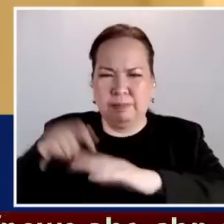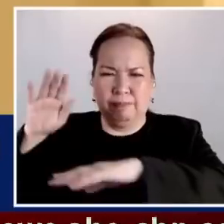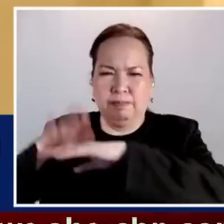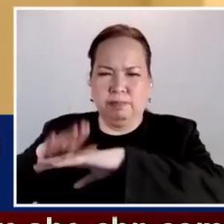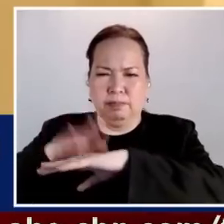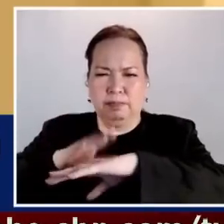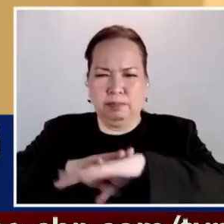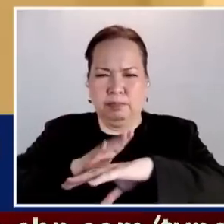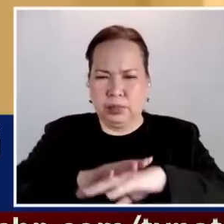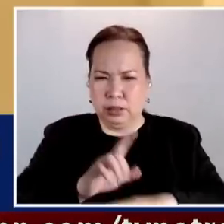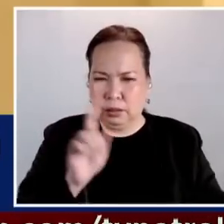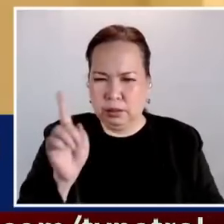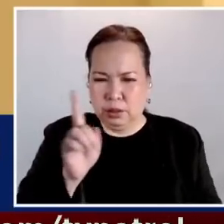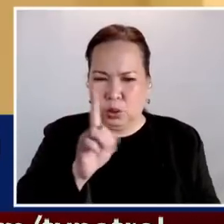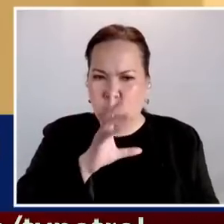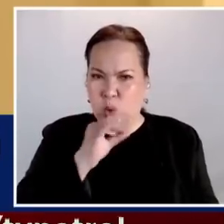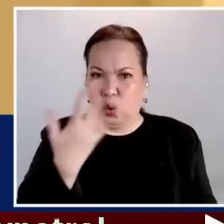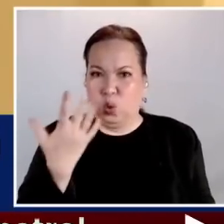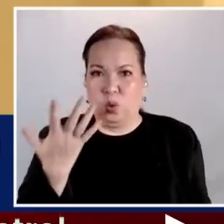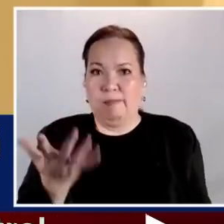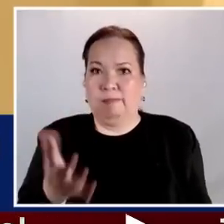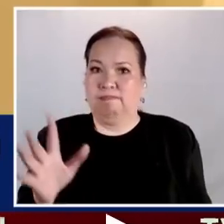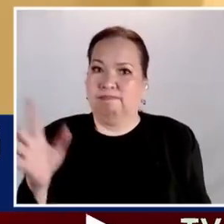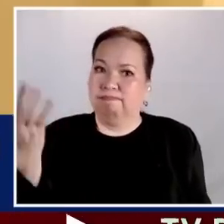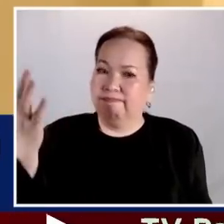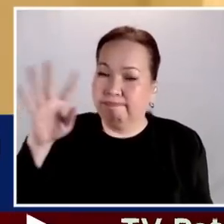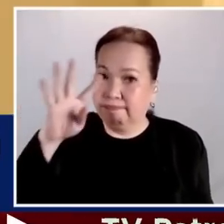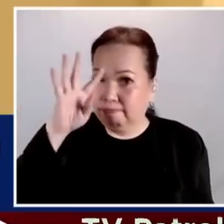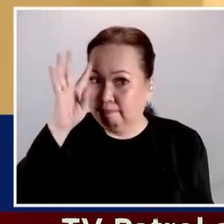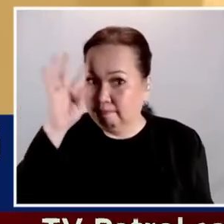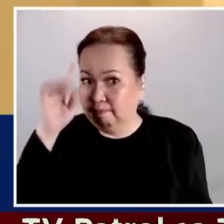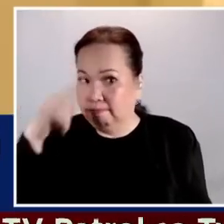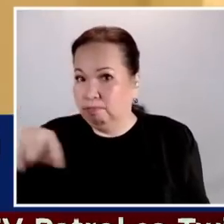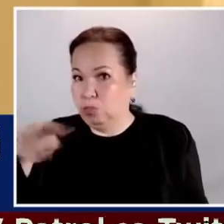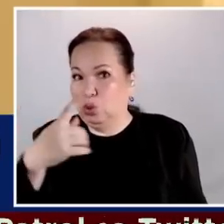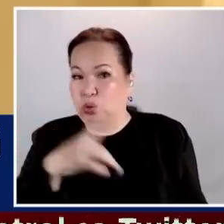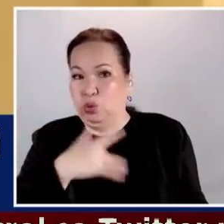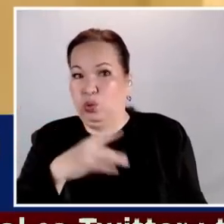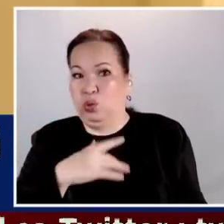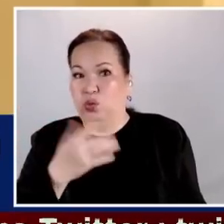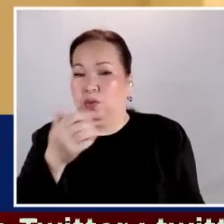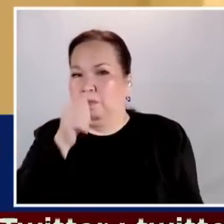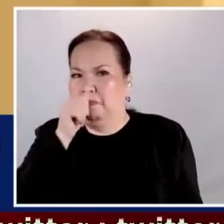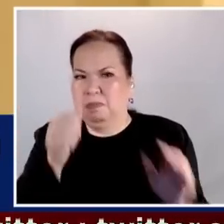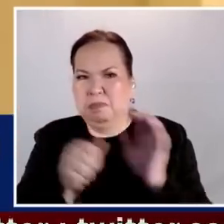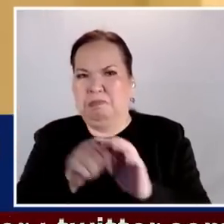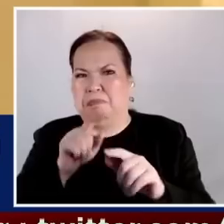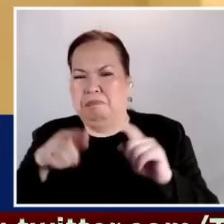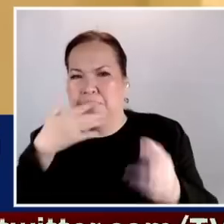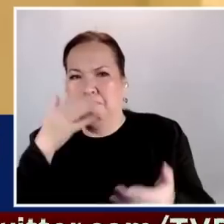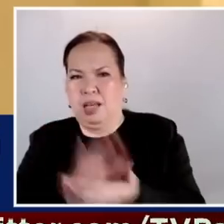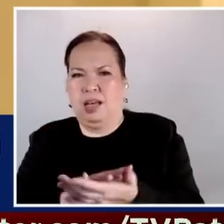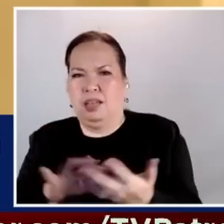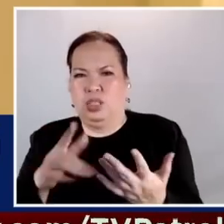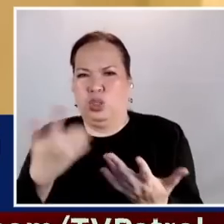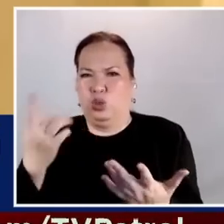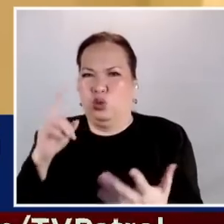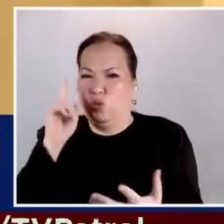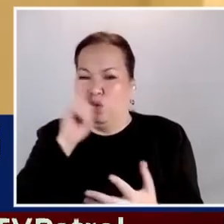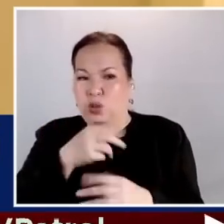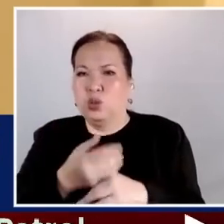to all the dubious characters in the fake news universe. This time, we will not let your